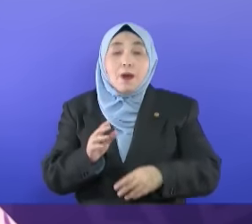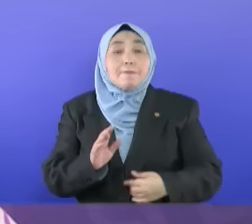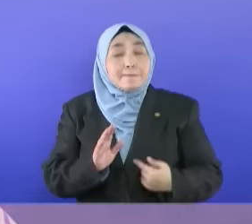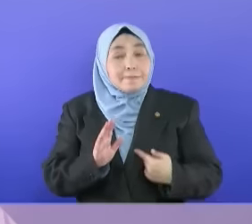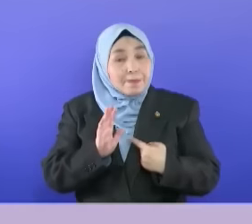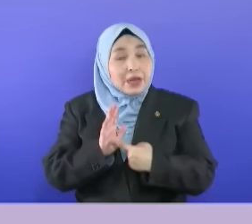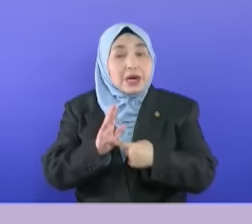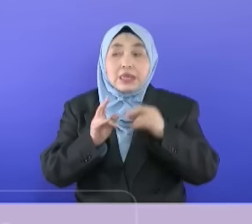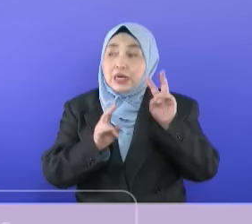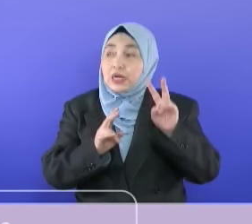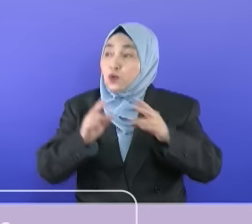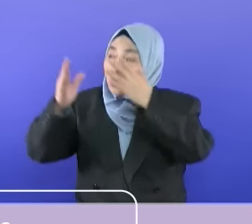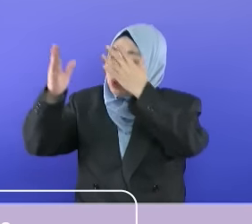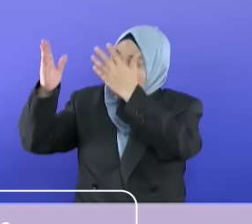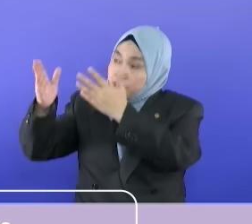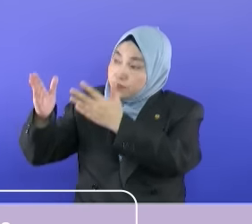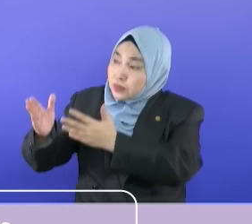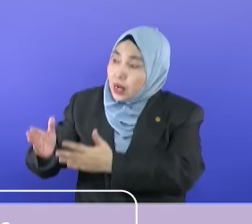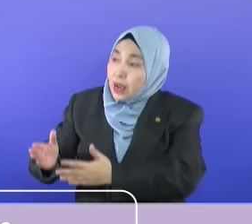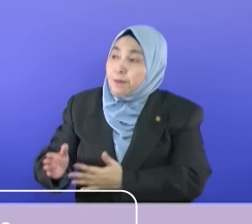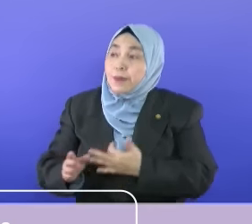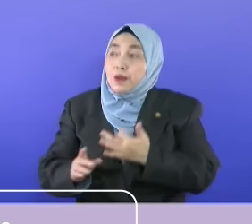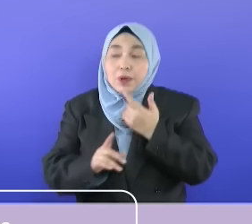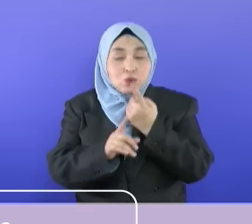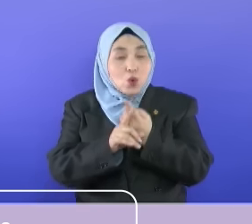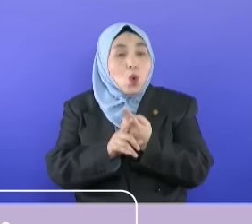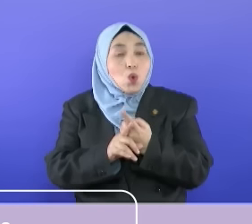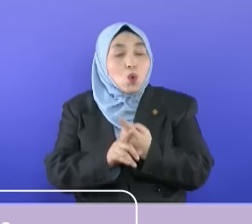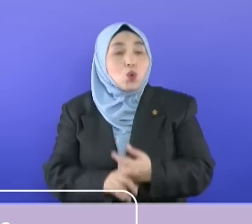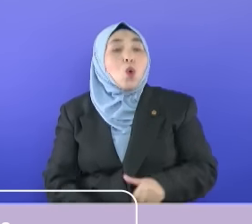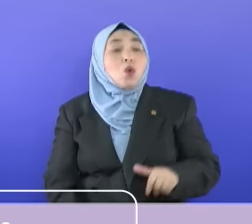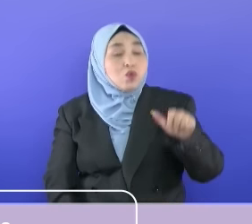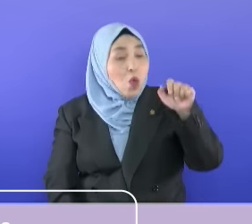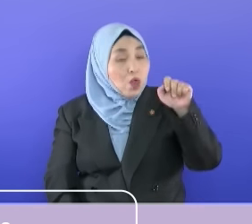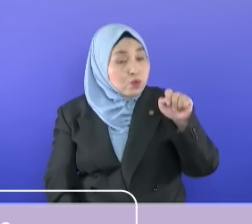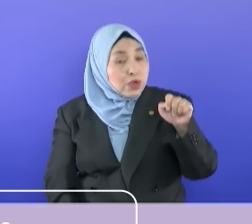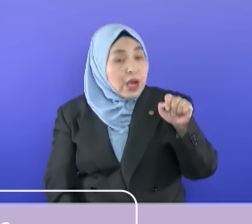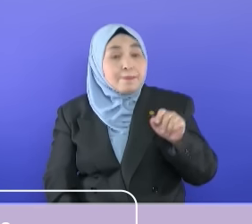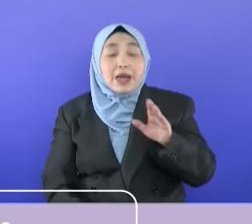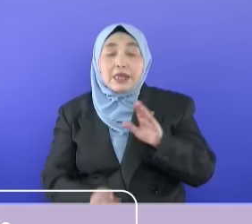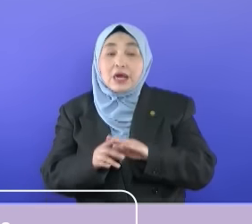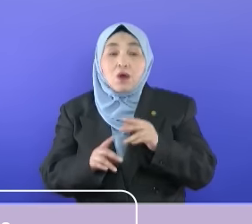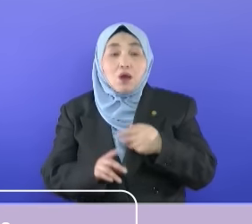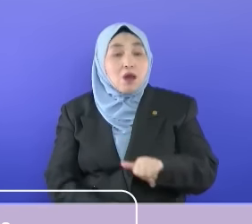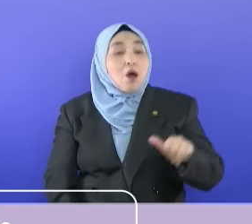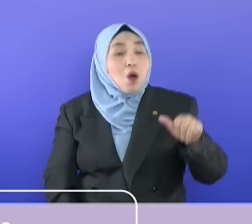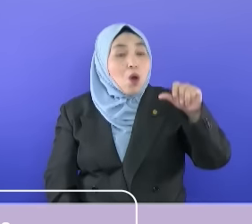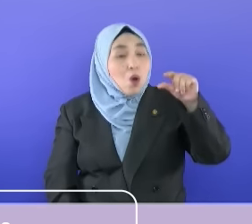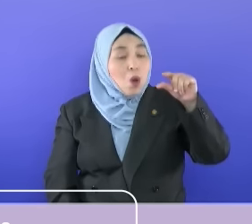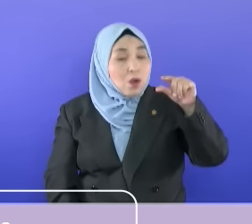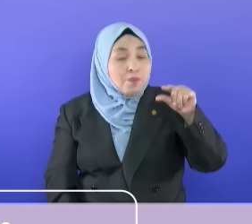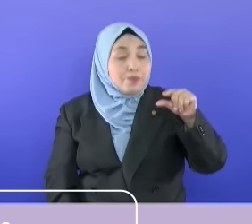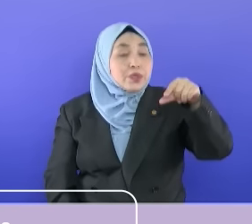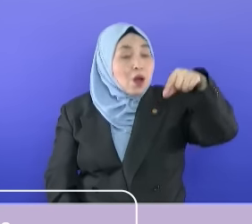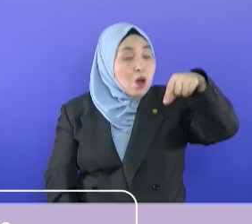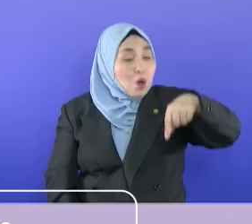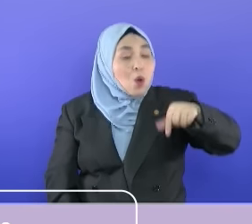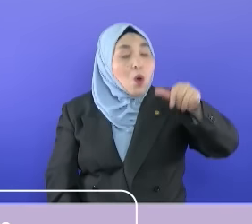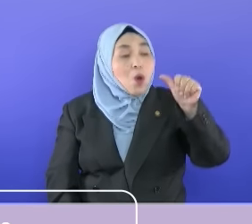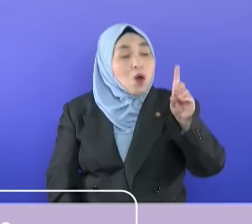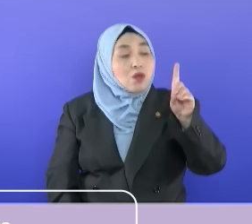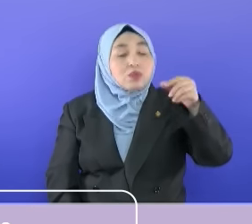kedua pada membetulkan sebutan Huruf tho juga pada kalimat pada kalimat